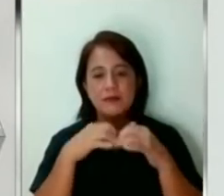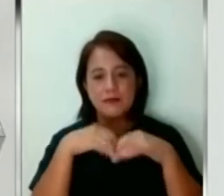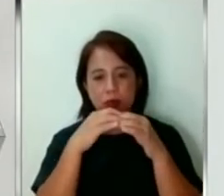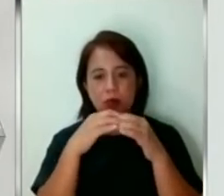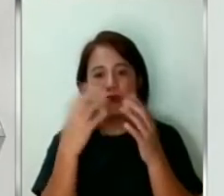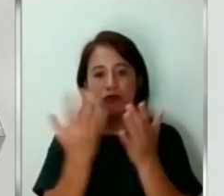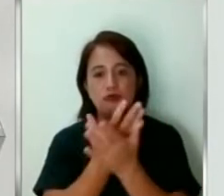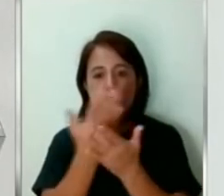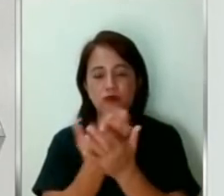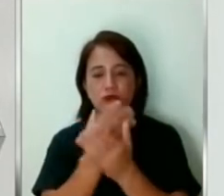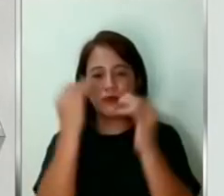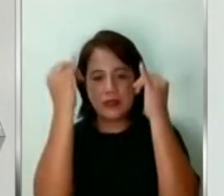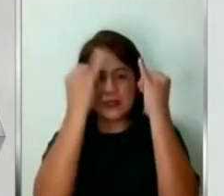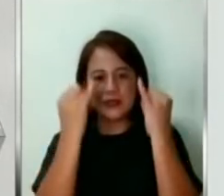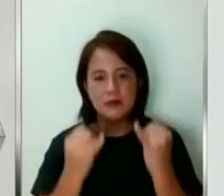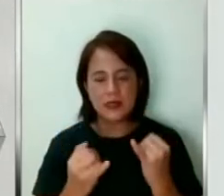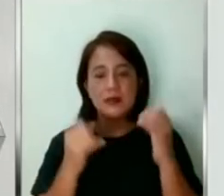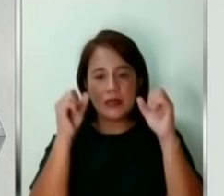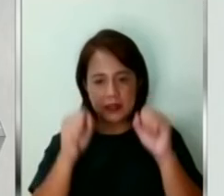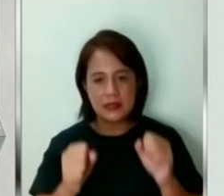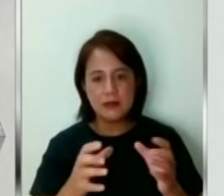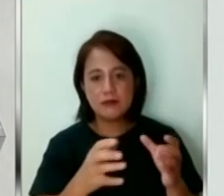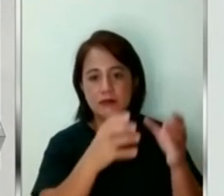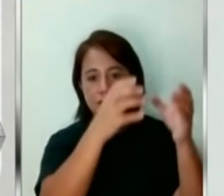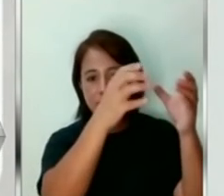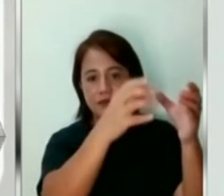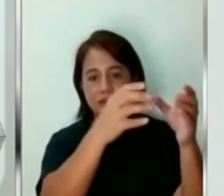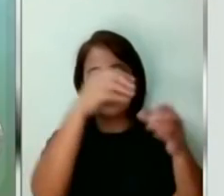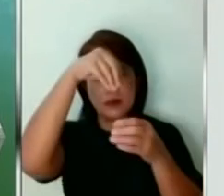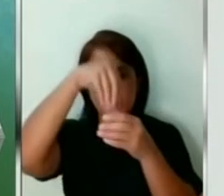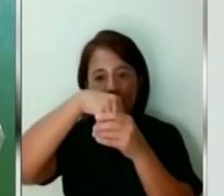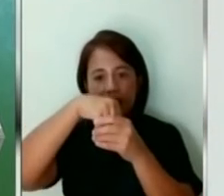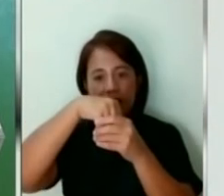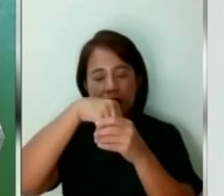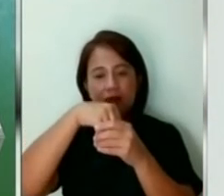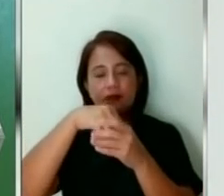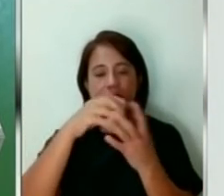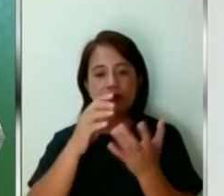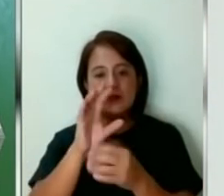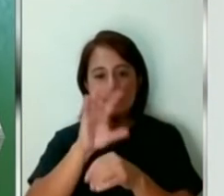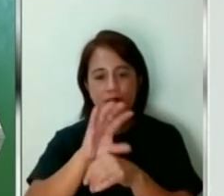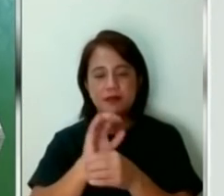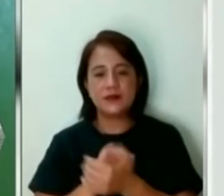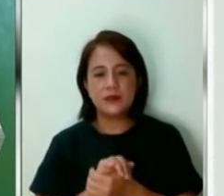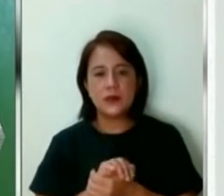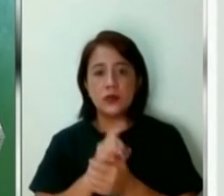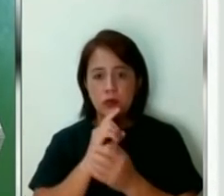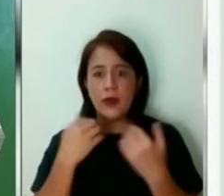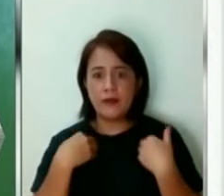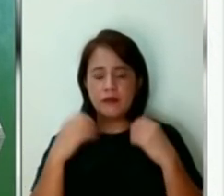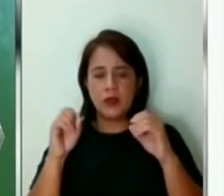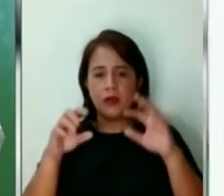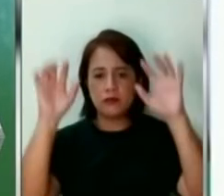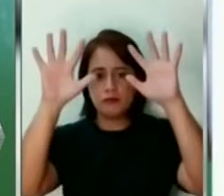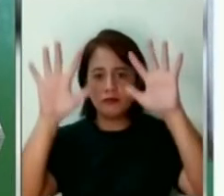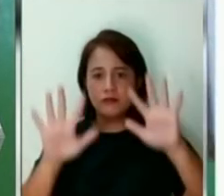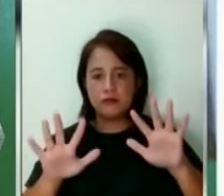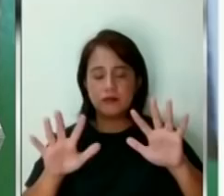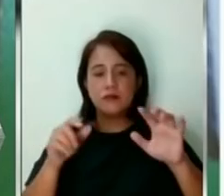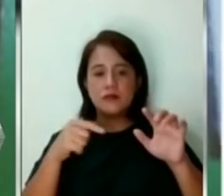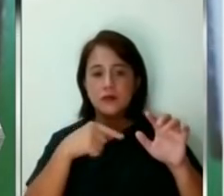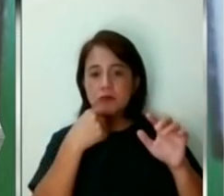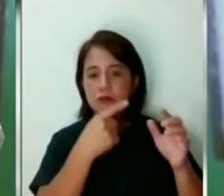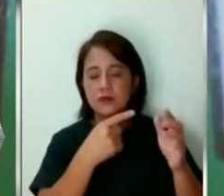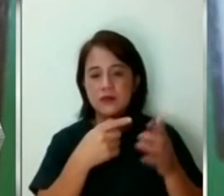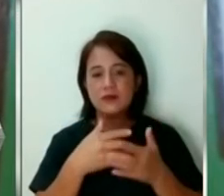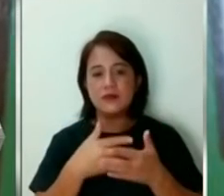na pwede namin ilagay sa loob ng replikang. Sinasabing mapaghimala raw ang imahe ng Batang Jesus na tulad ng imahe